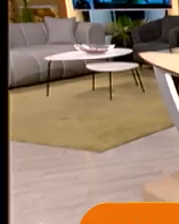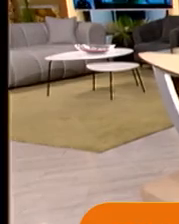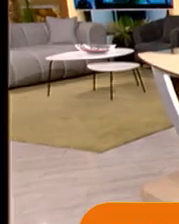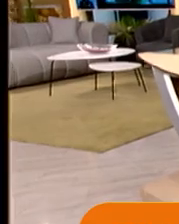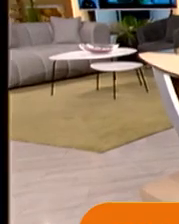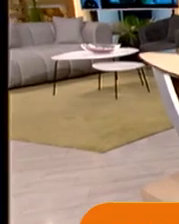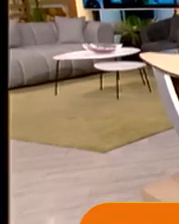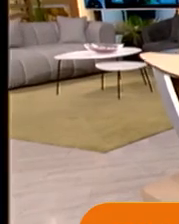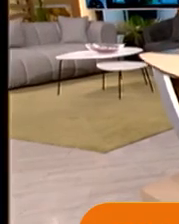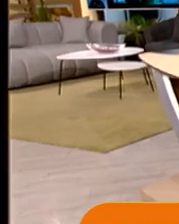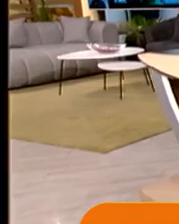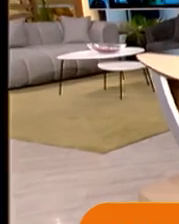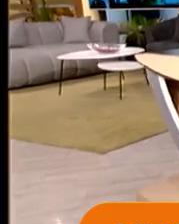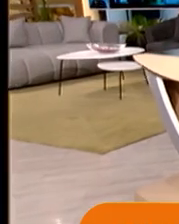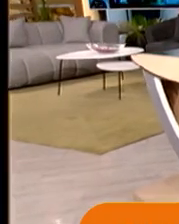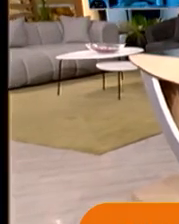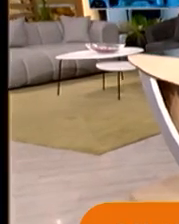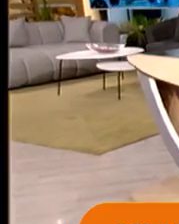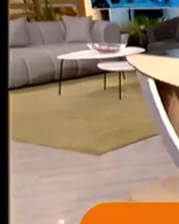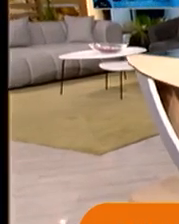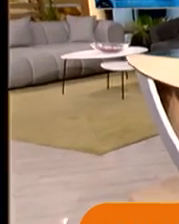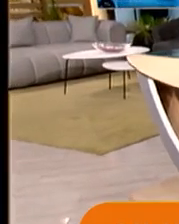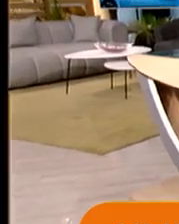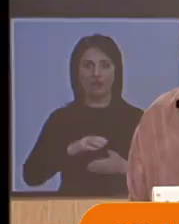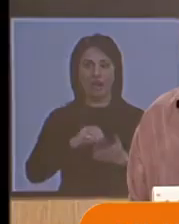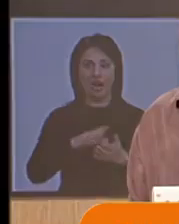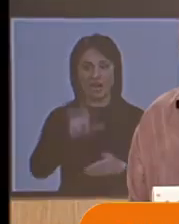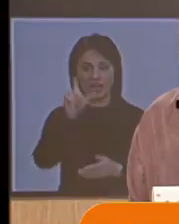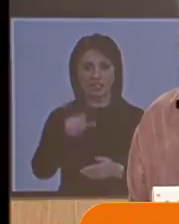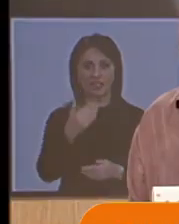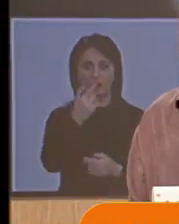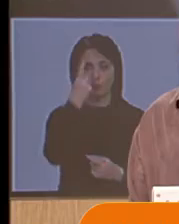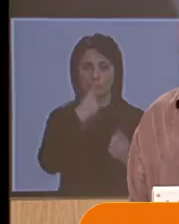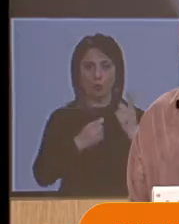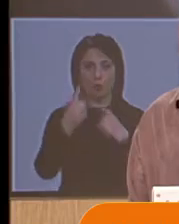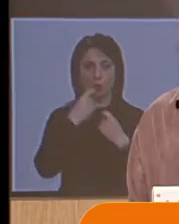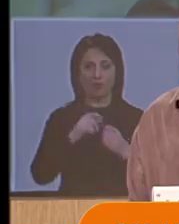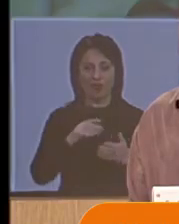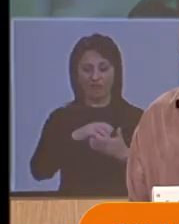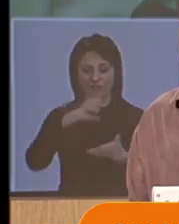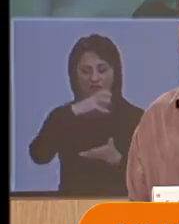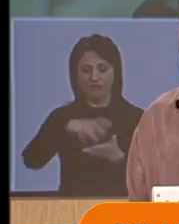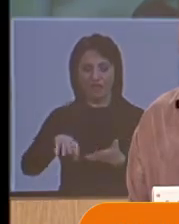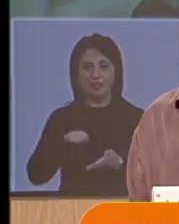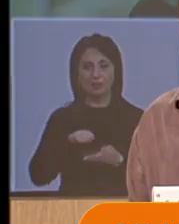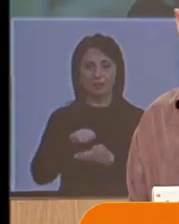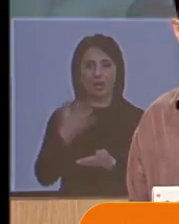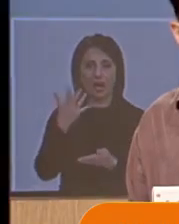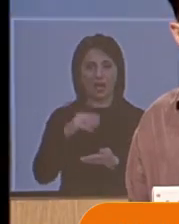ჩაერთნონ არჩევნებში და მოქალაქეობრივი პასუხისმგებლობა შეასრულონ ასე ვთქვათ. საინტერესოა